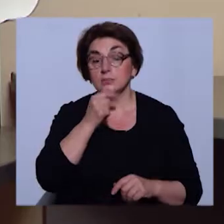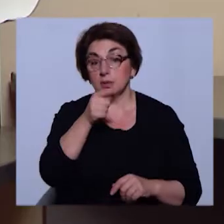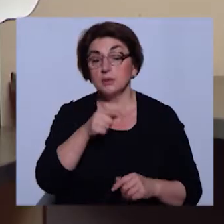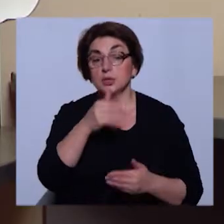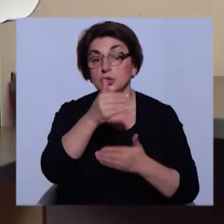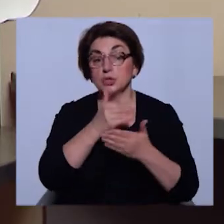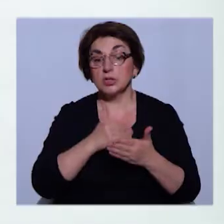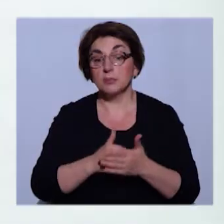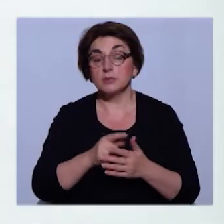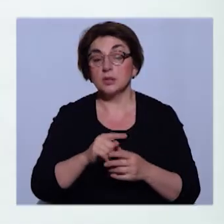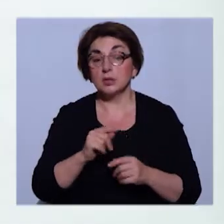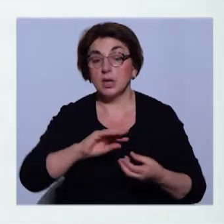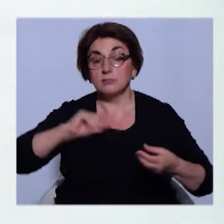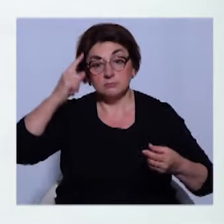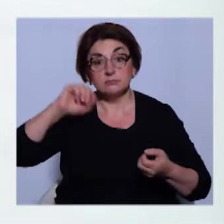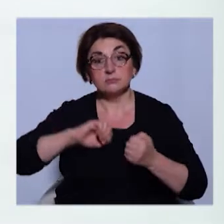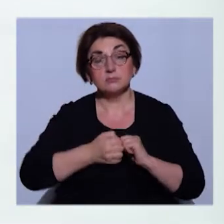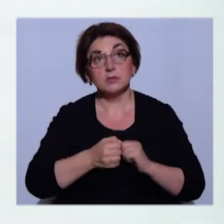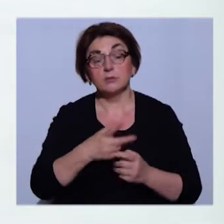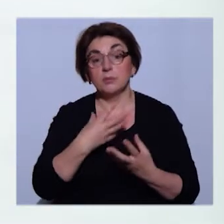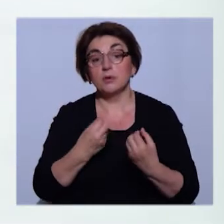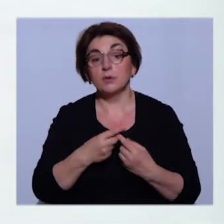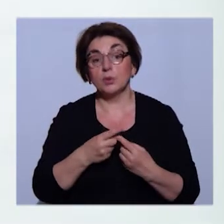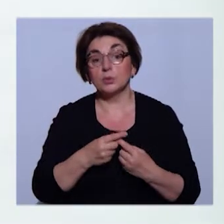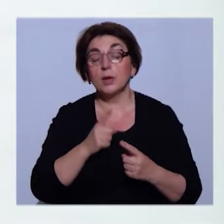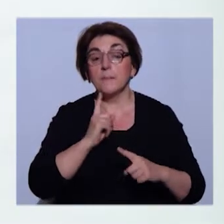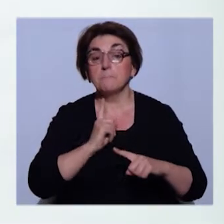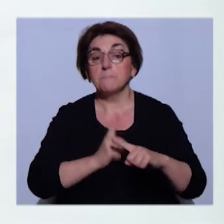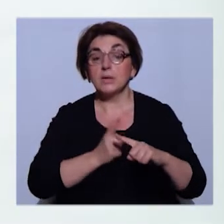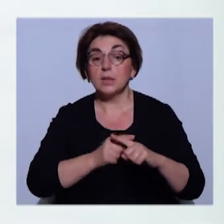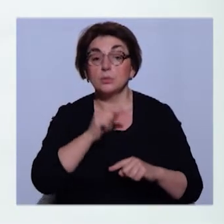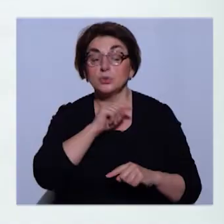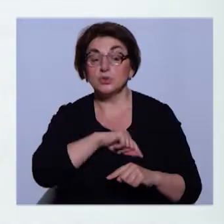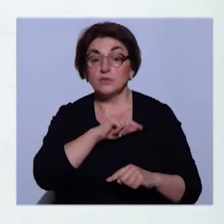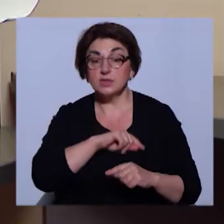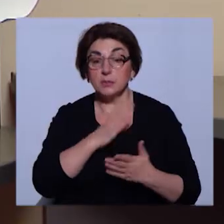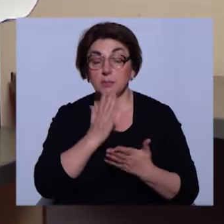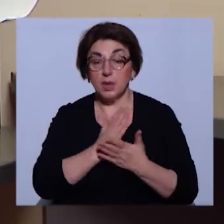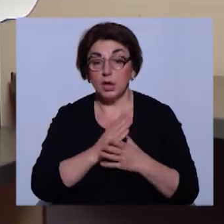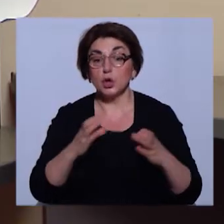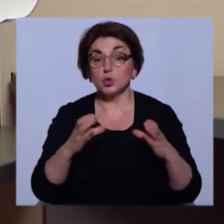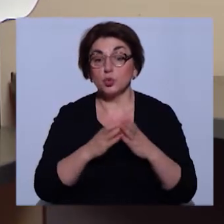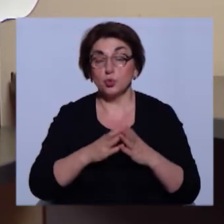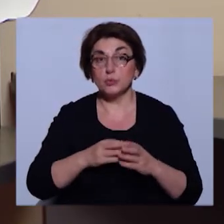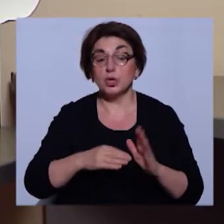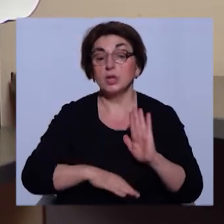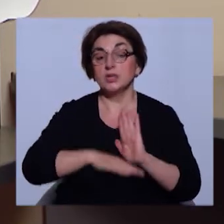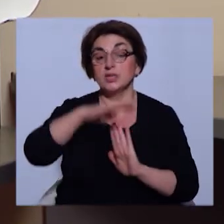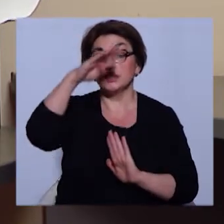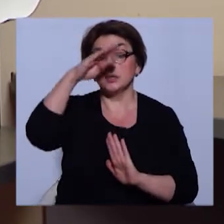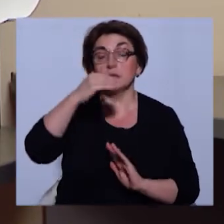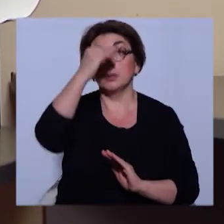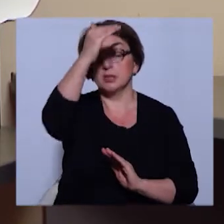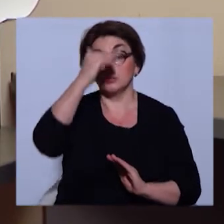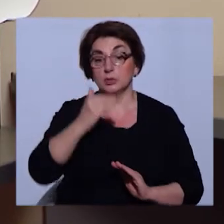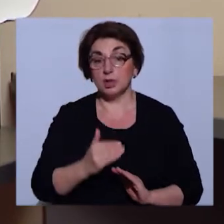ექსპერიმენტებიდან გამომდინარე, რა დასკვნა შეიძლება გავაკეთოთ? მეტალური თვისებები ჯგუფში იზრდება ზემოდან ქვემოთ